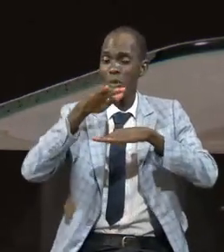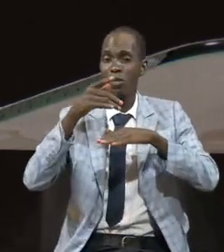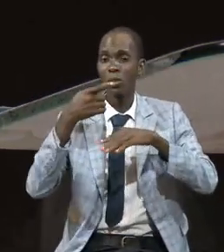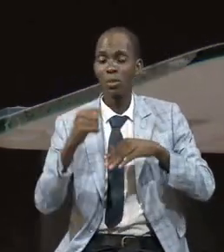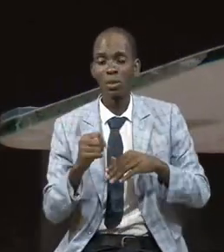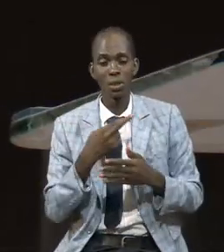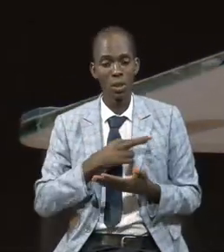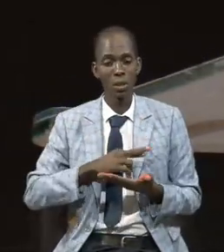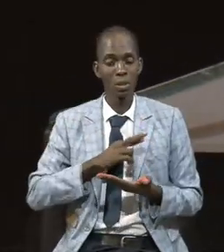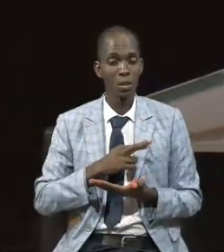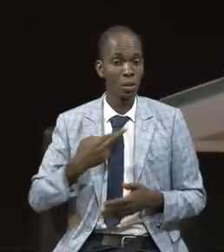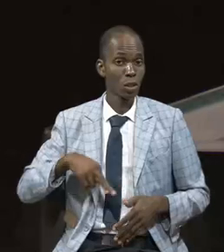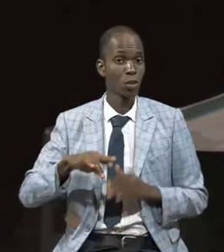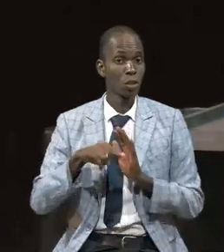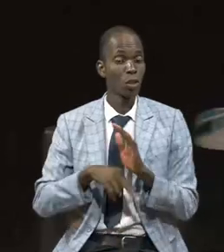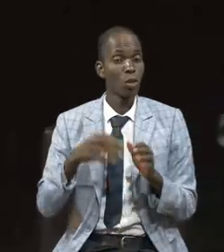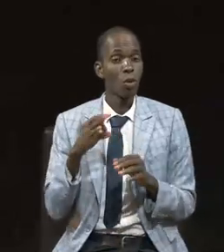pharisiens,